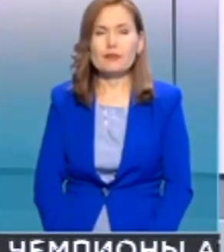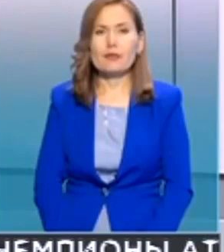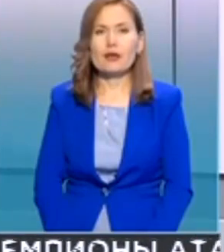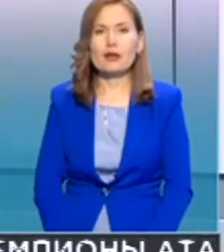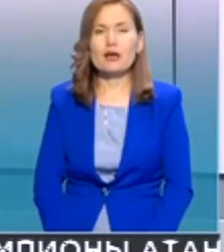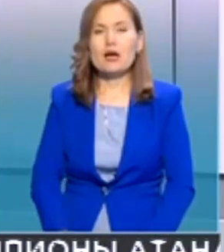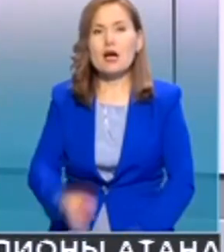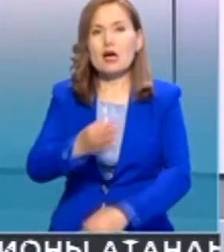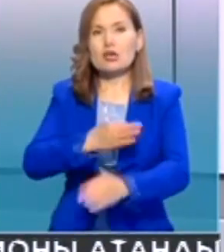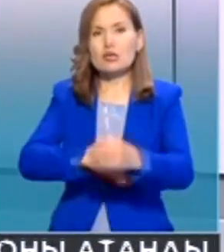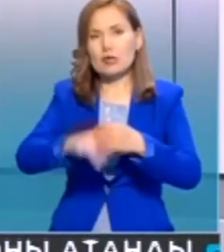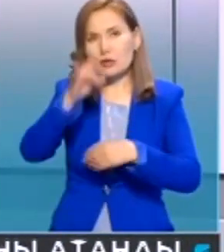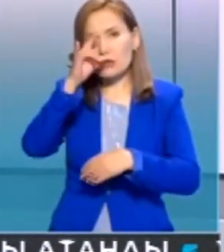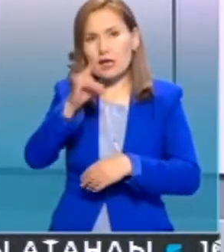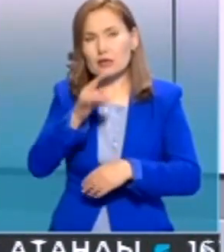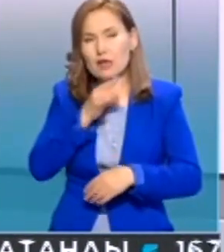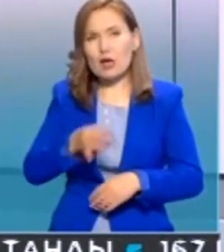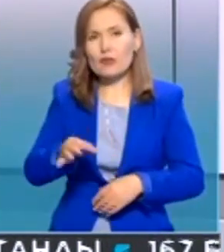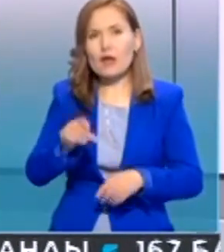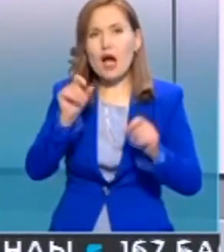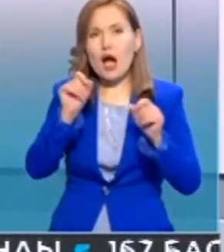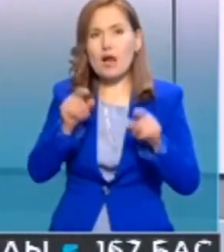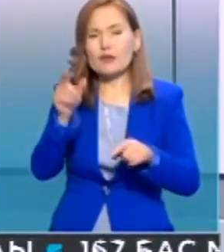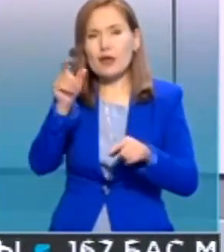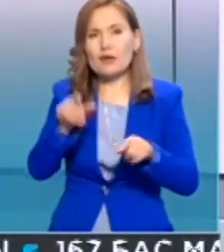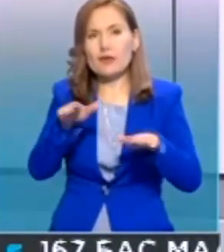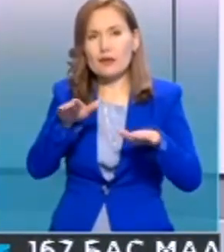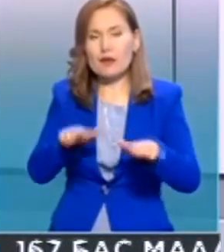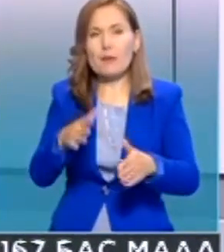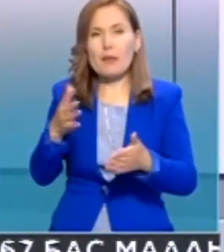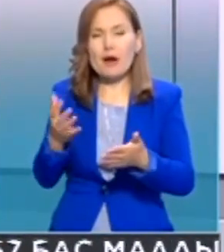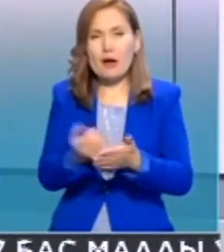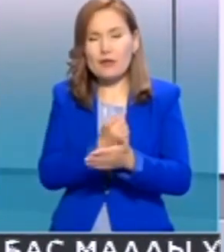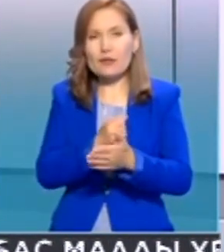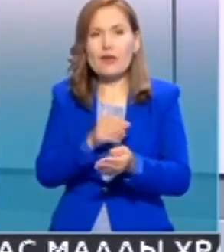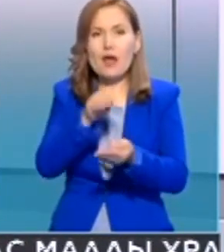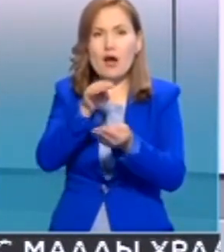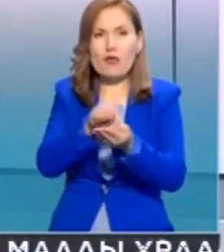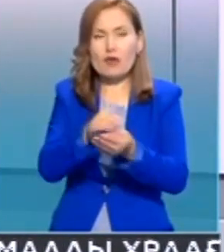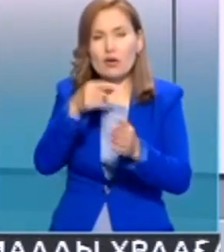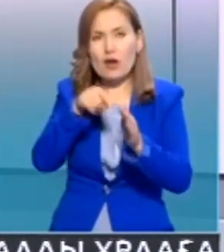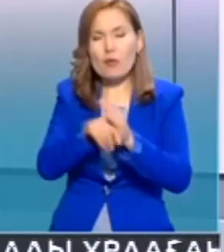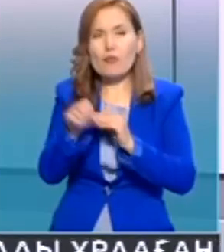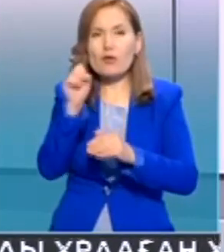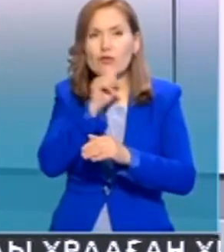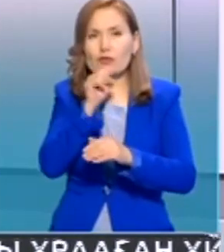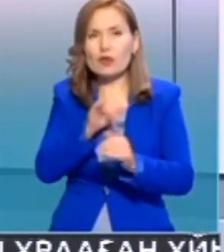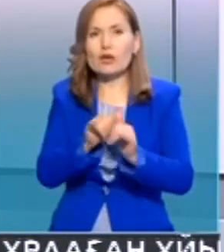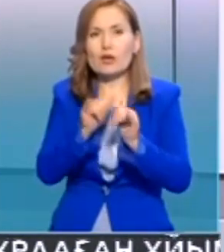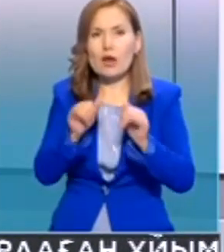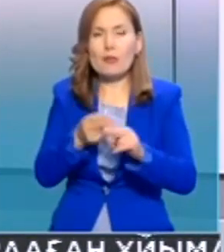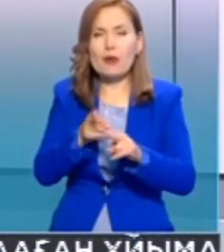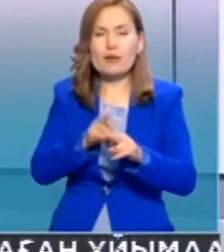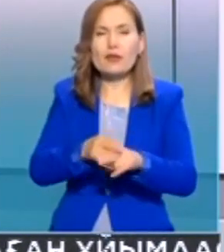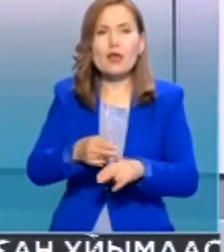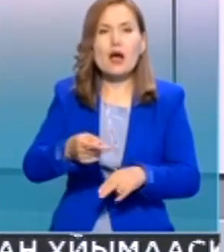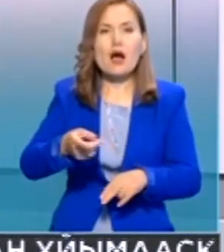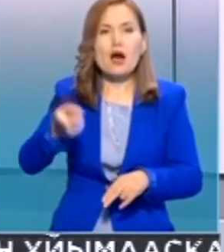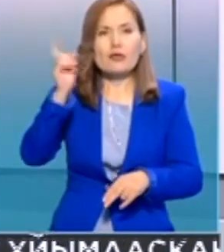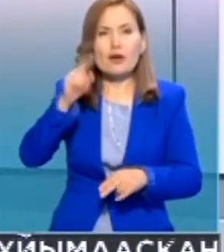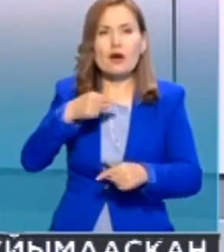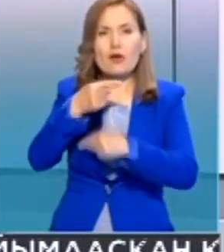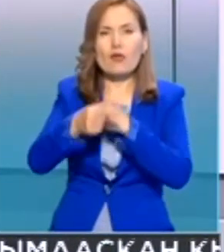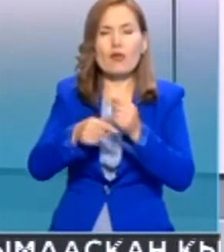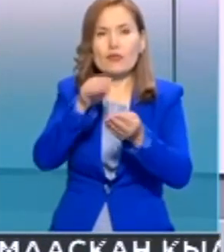Ел жаңалықтары. Шығыстағы алтын адам табылған шілікті маңындағы қорғандарды тонайтындар көбейіп кеткен. Сақ дәуіріндегі көне бейіттерді аяусыз